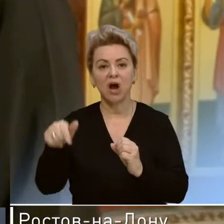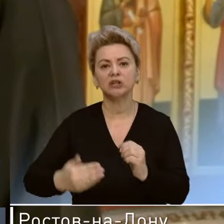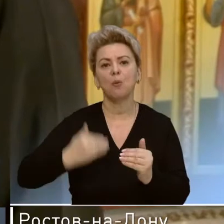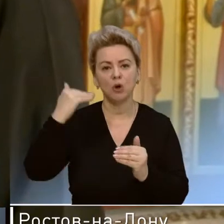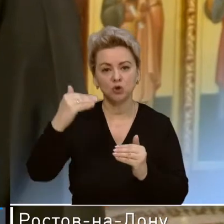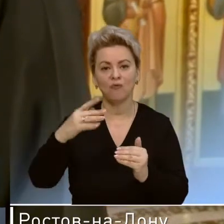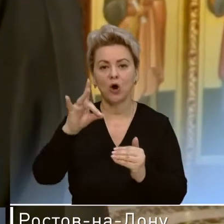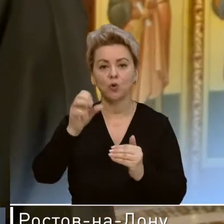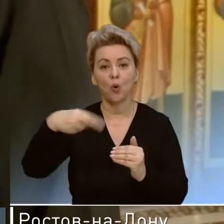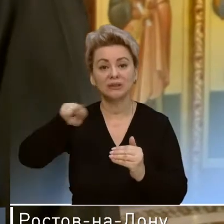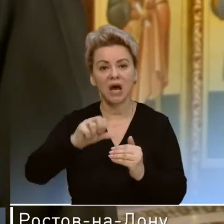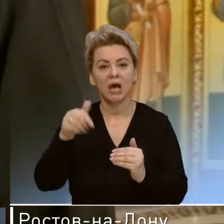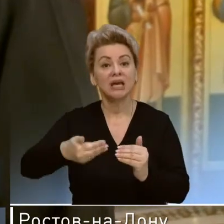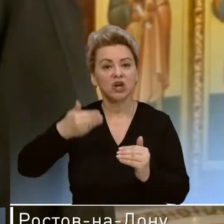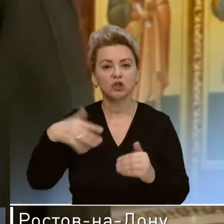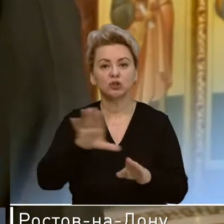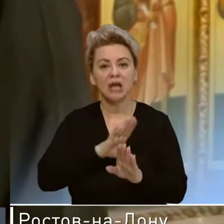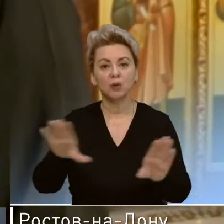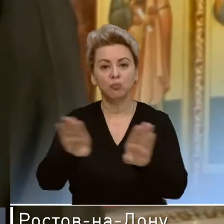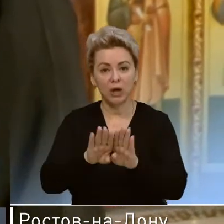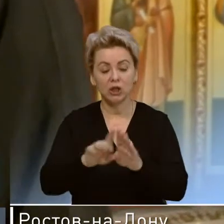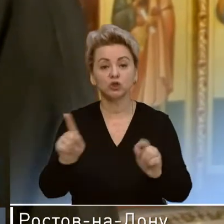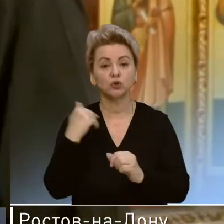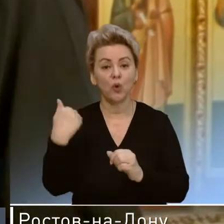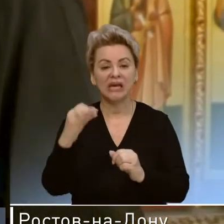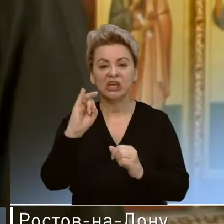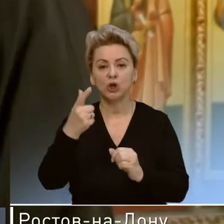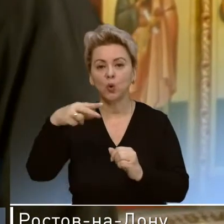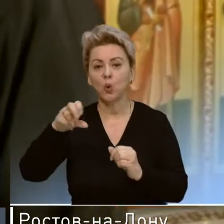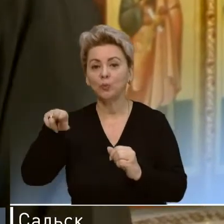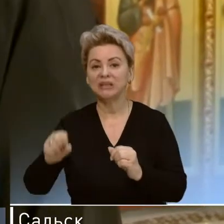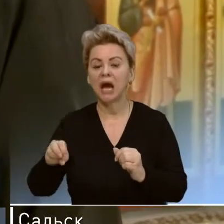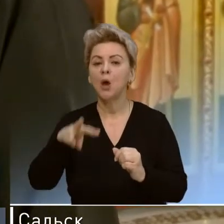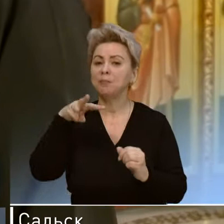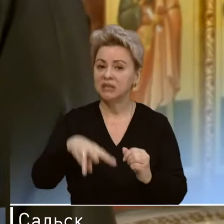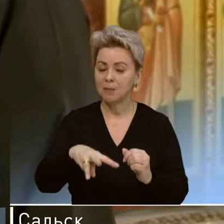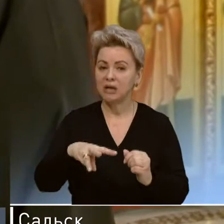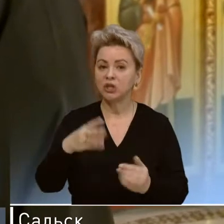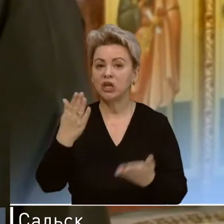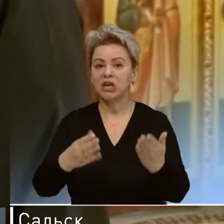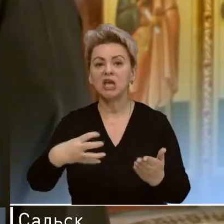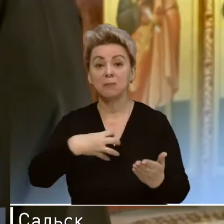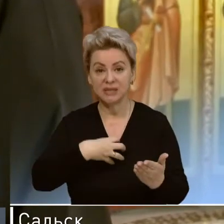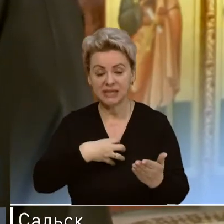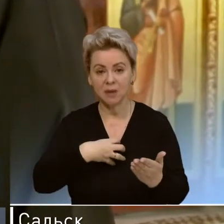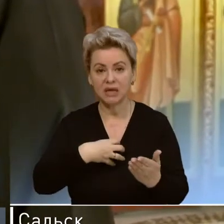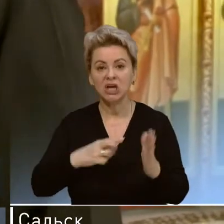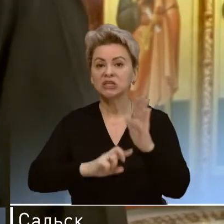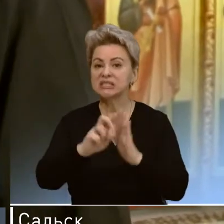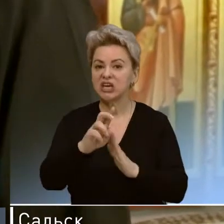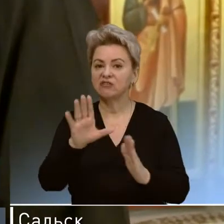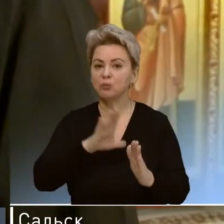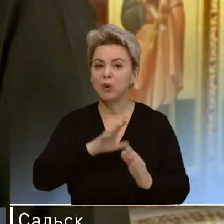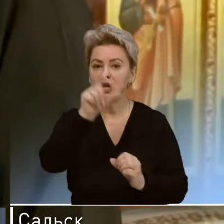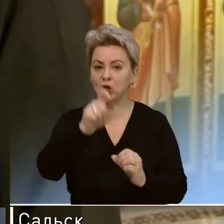княжеского рода. Вот. И раньше так было, что даже вот и игуменами, или даже митрополитами, епископами церкви